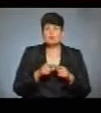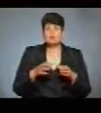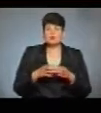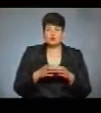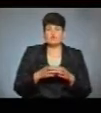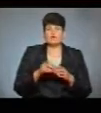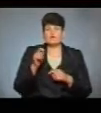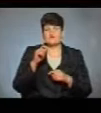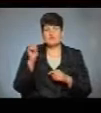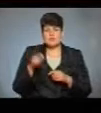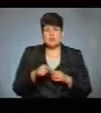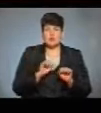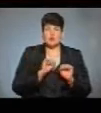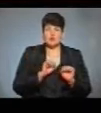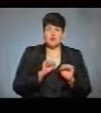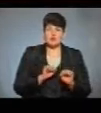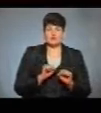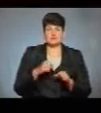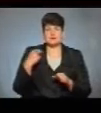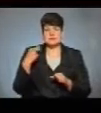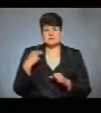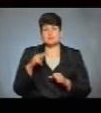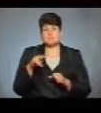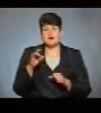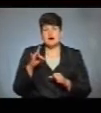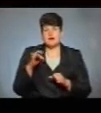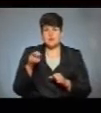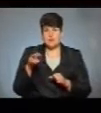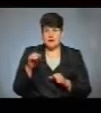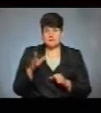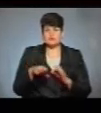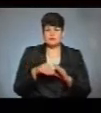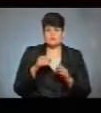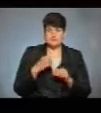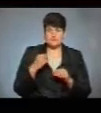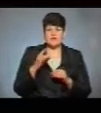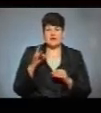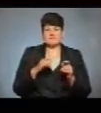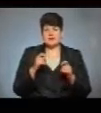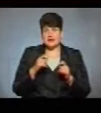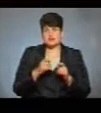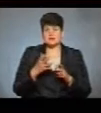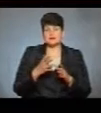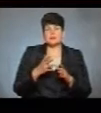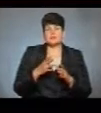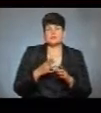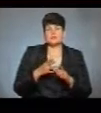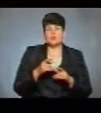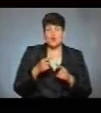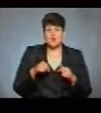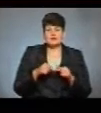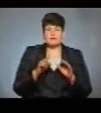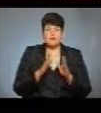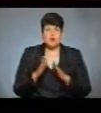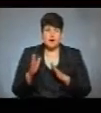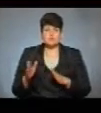війна, оборона, зовнішня політика, президент і парламент, належне врядування, вибори і референдум, устрій та управління, правосуддя і справедливість, органи